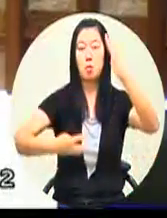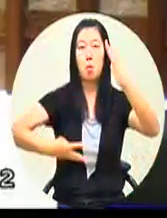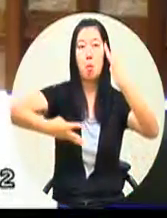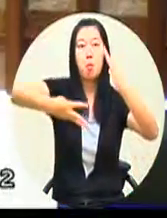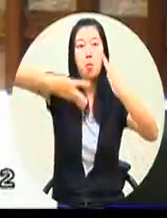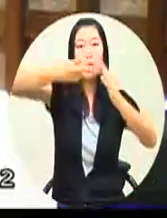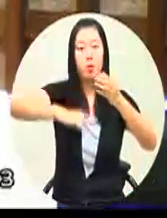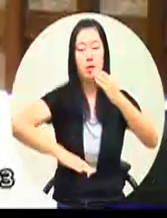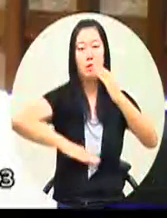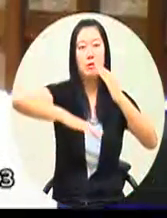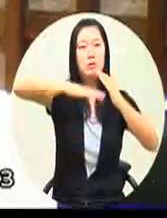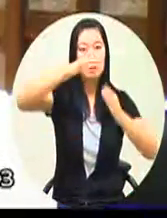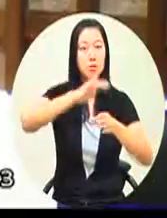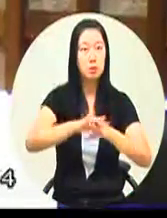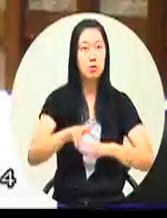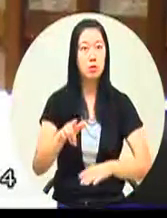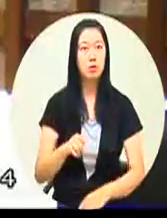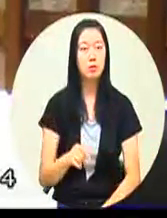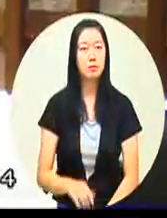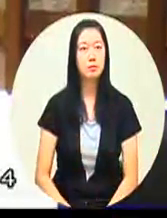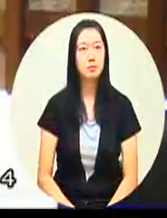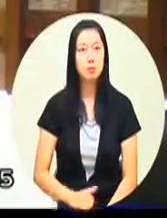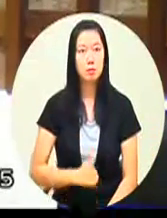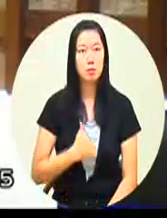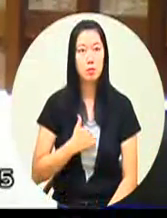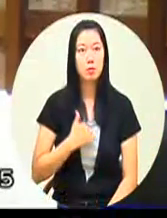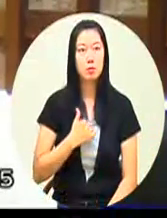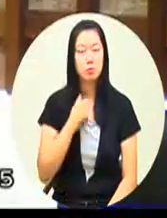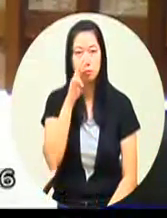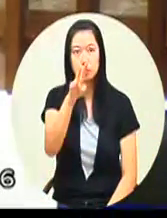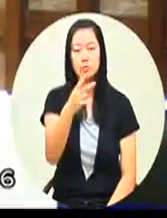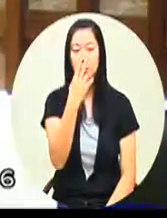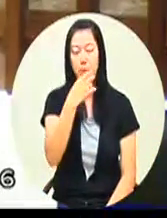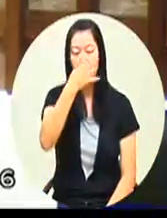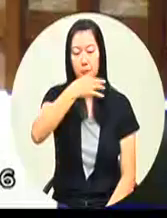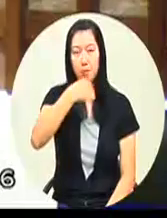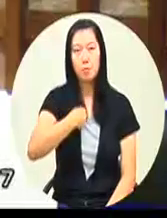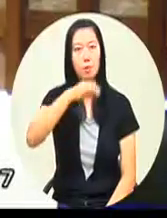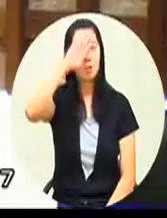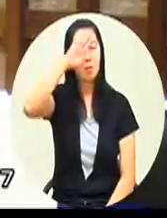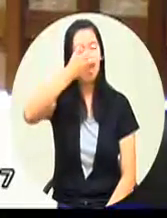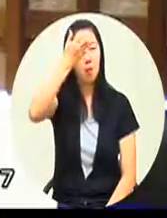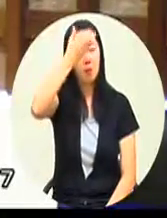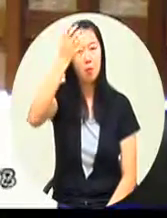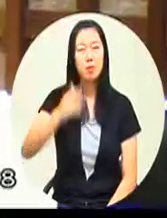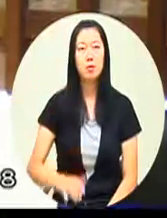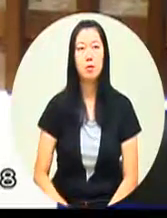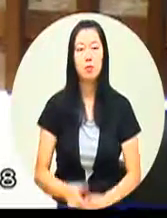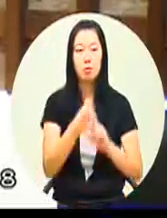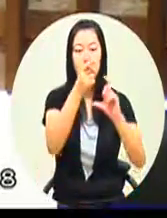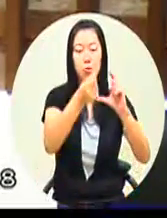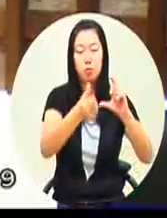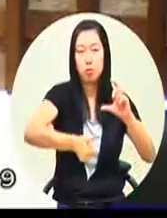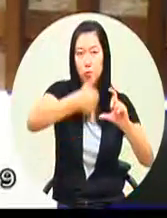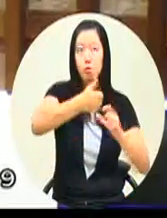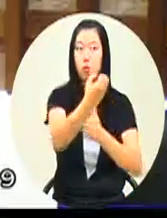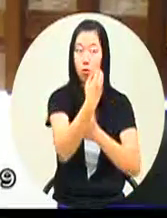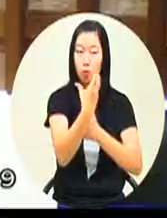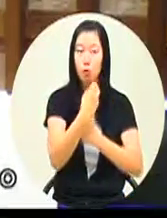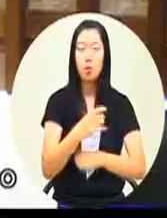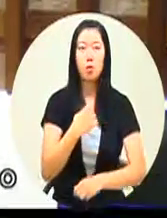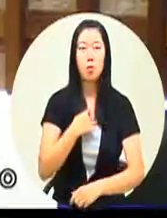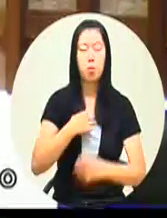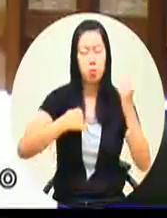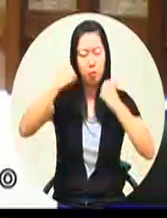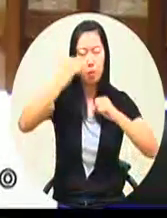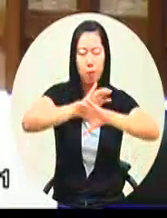影啦。迄几工啊，歹势，我拄啊真正感冒，迄面我都感冒发烧，啊，区长拢在甲我联络。该日知影我差